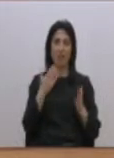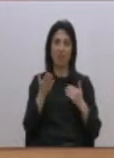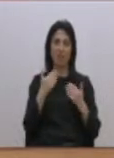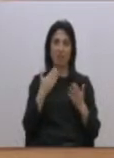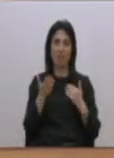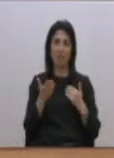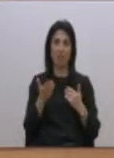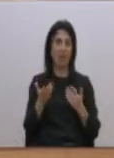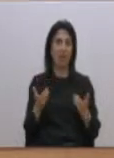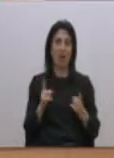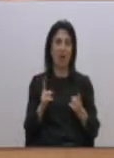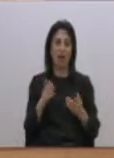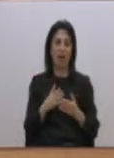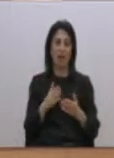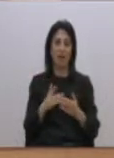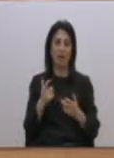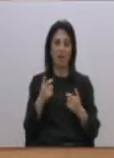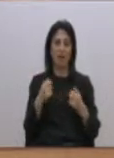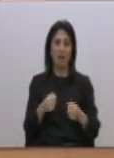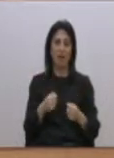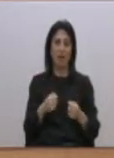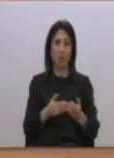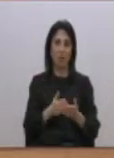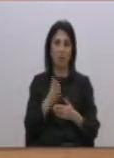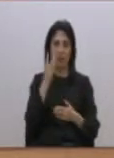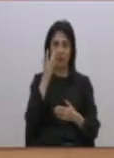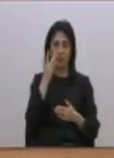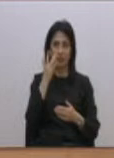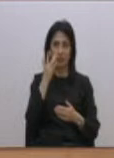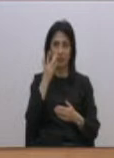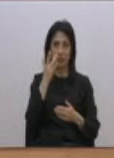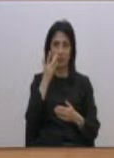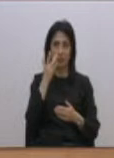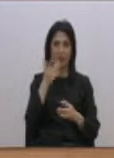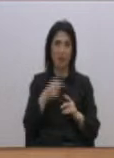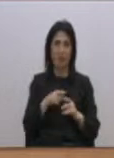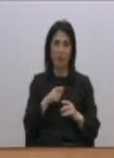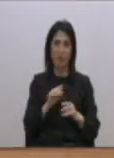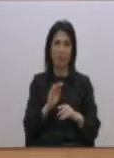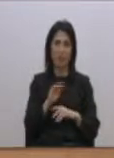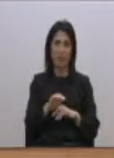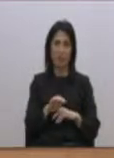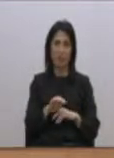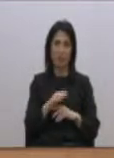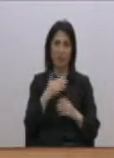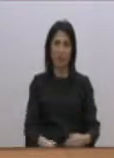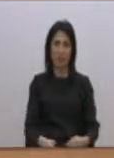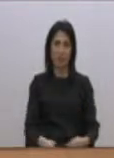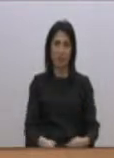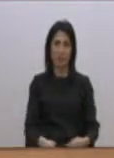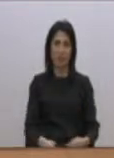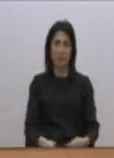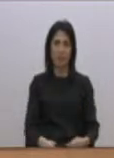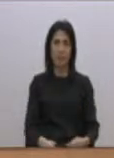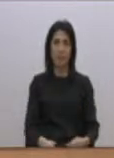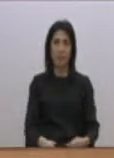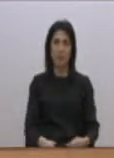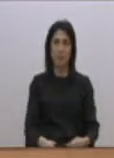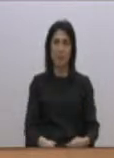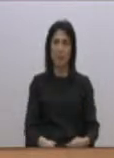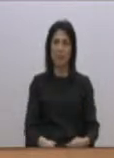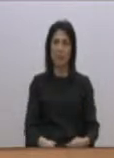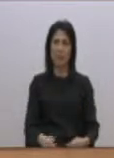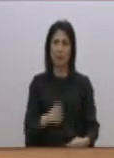ყრა. აი რა არის ამის ლეგიტიმური მიზანი? ამ დამატებითი კენჭის ყრის თუ შეგიძლია კიდევ ხონდა ერთი